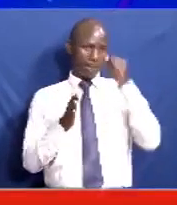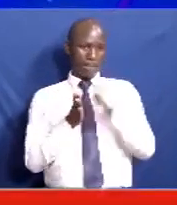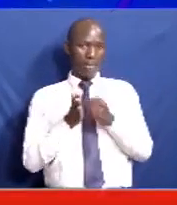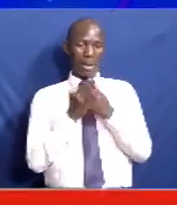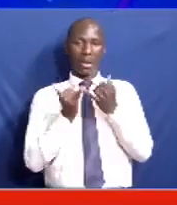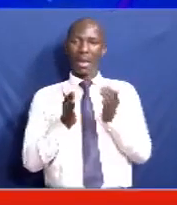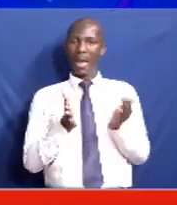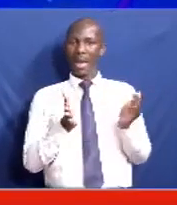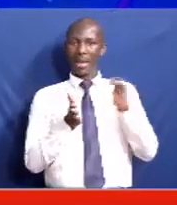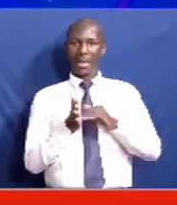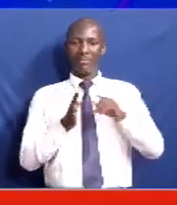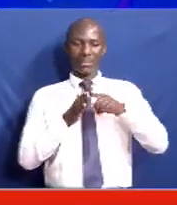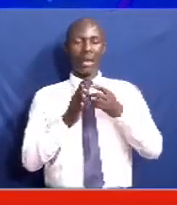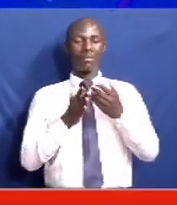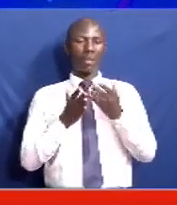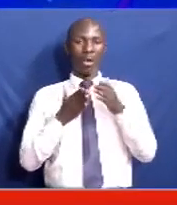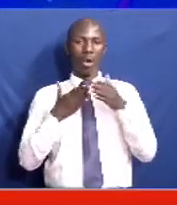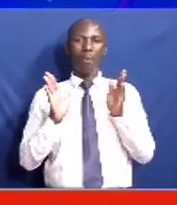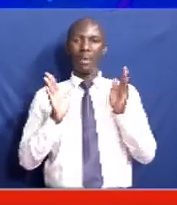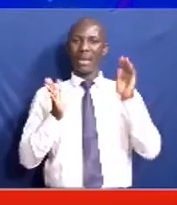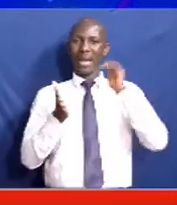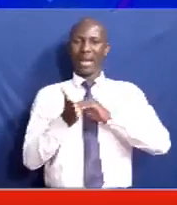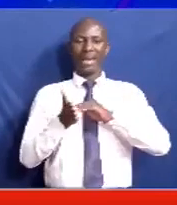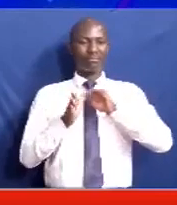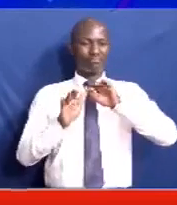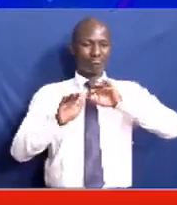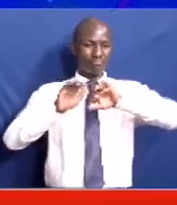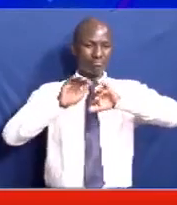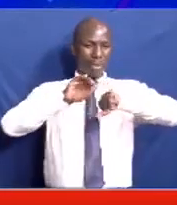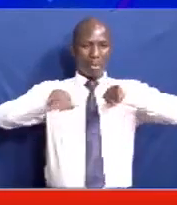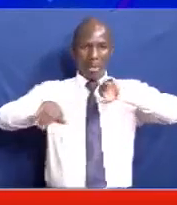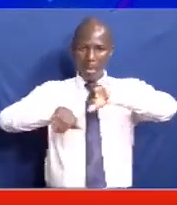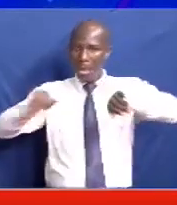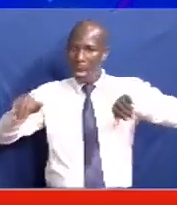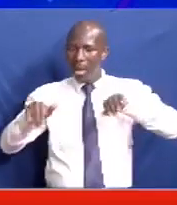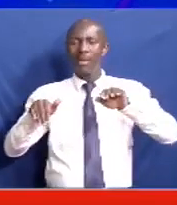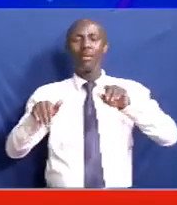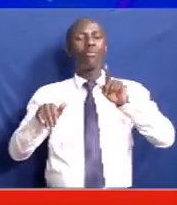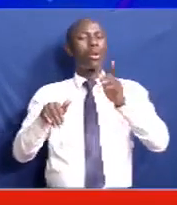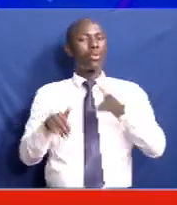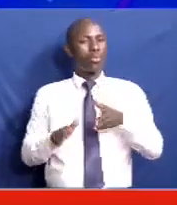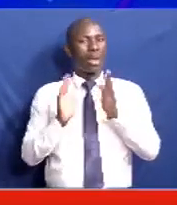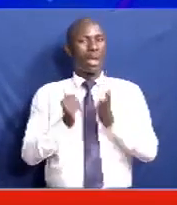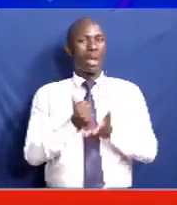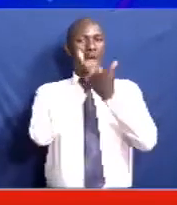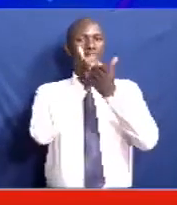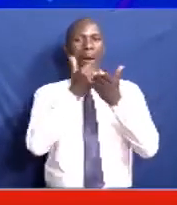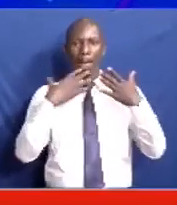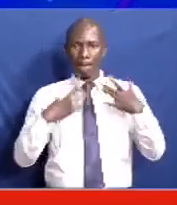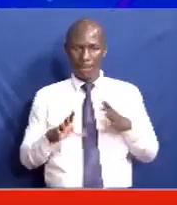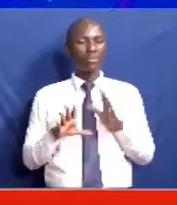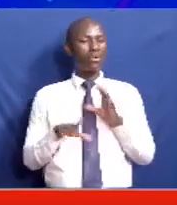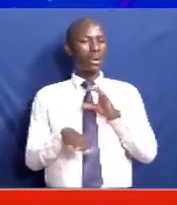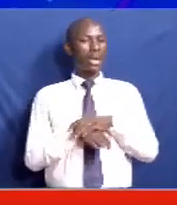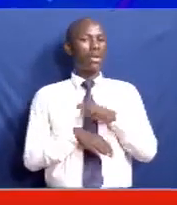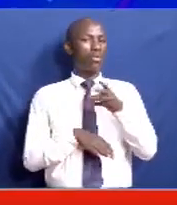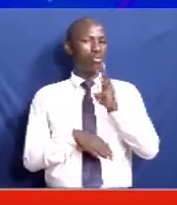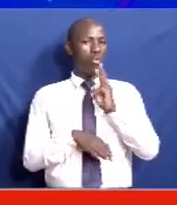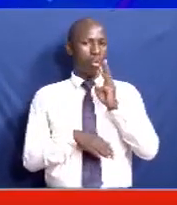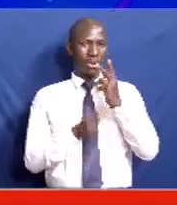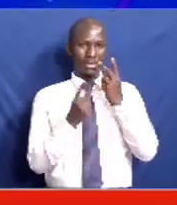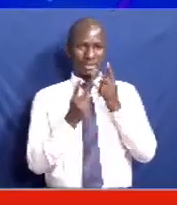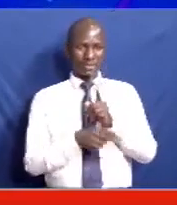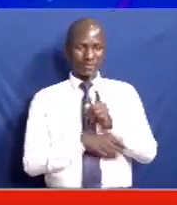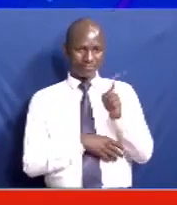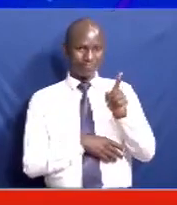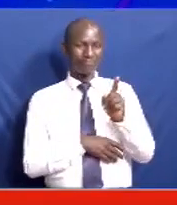ni uvikie kwithi wa yambile ili ya kuwenzi wa silanga emu etanzia emwe ya kumatethe sia Enenthi kutethe kana Kiwu tukwatia ni